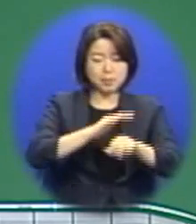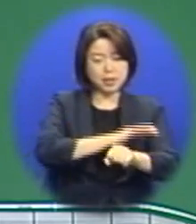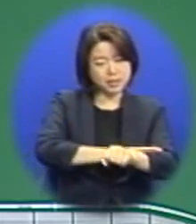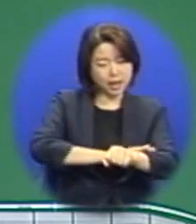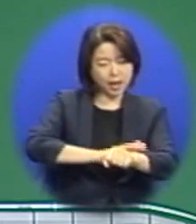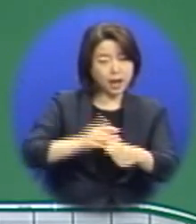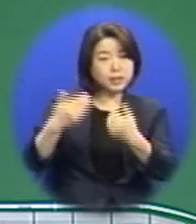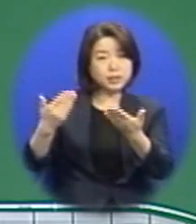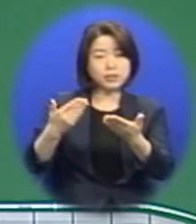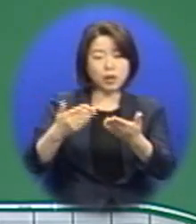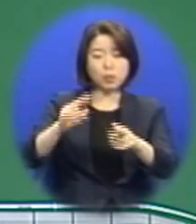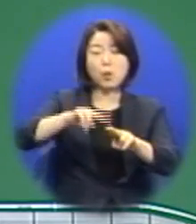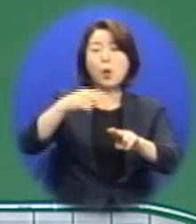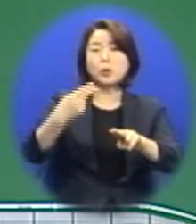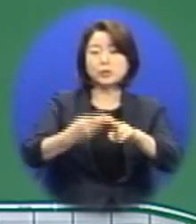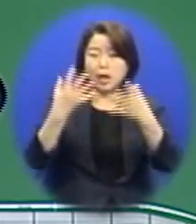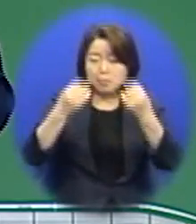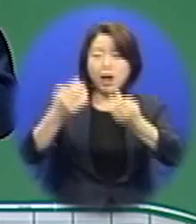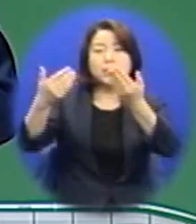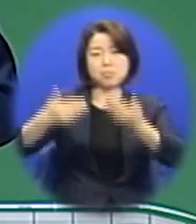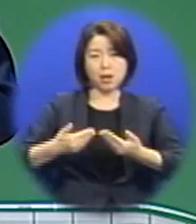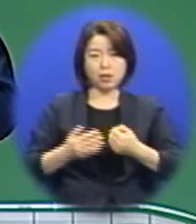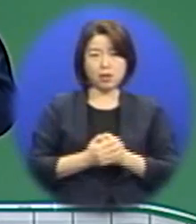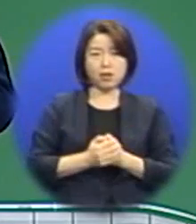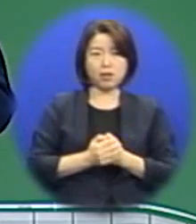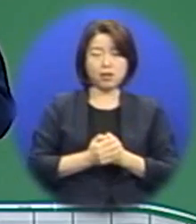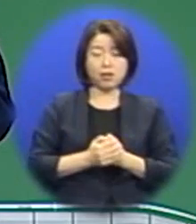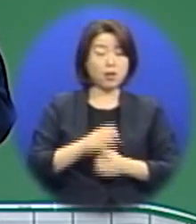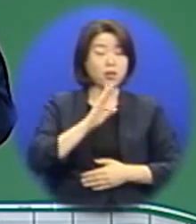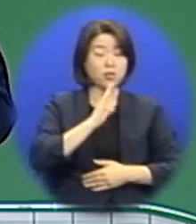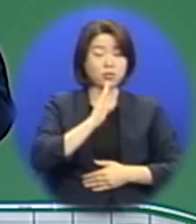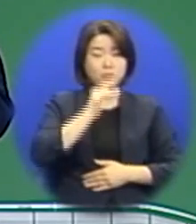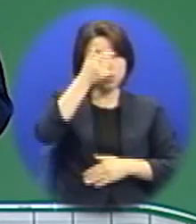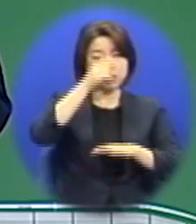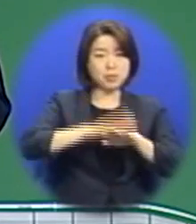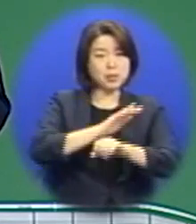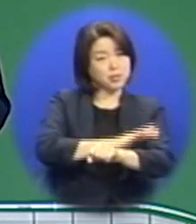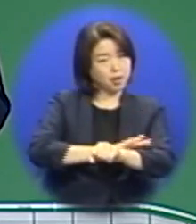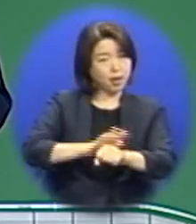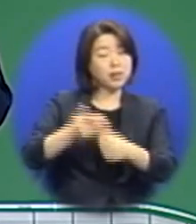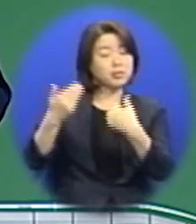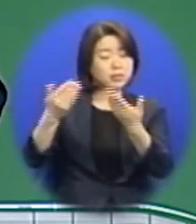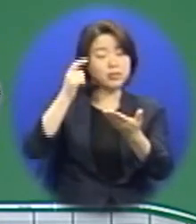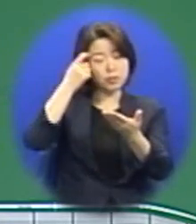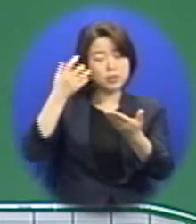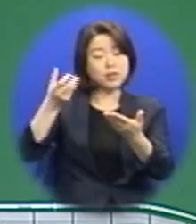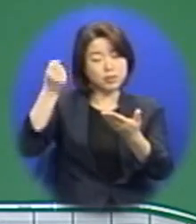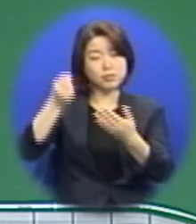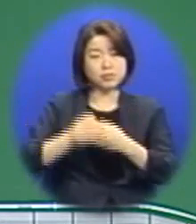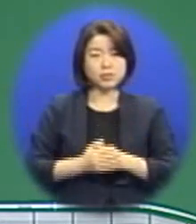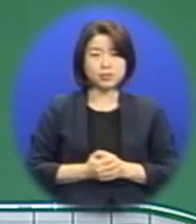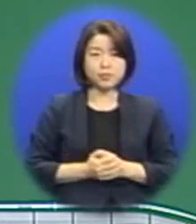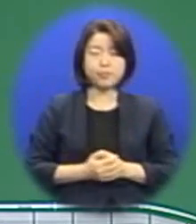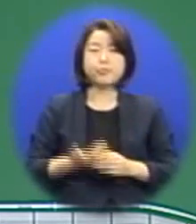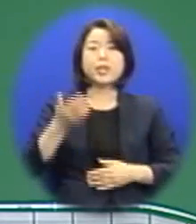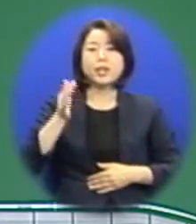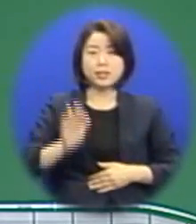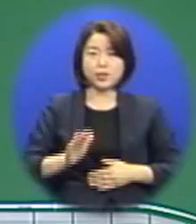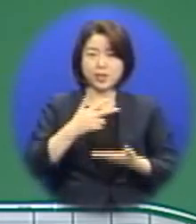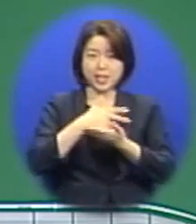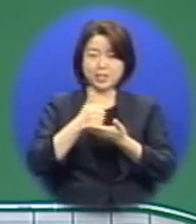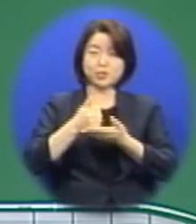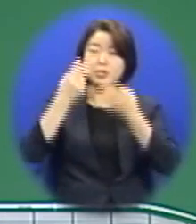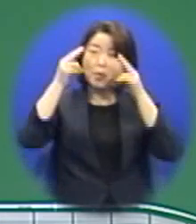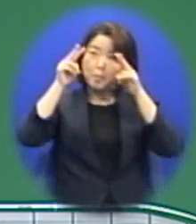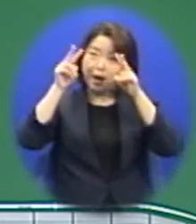받았어요. 저는 제가 예배를 잘 드렸다고 생각했어요. 그런데 주님을